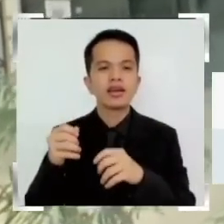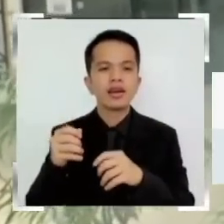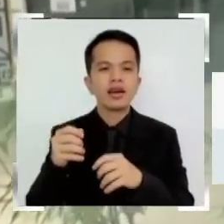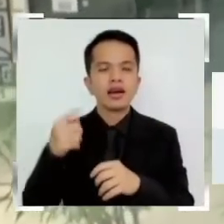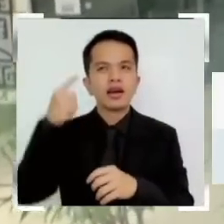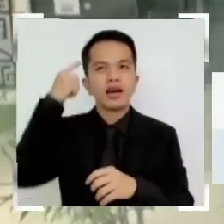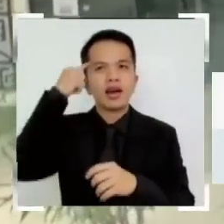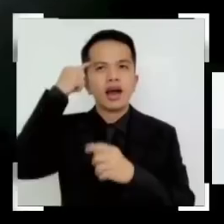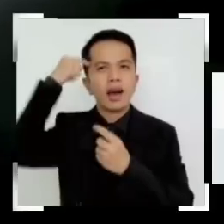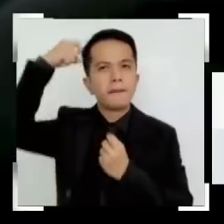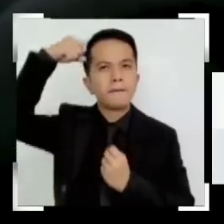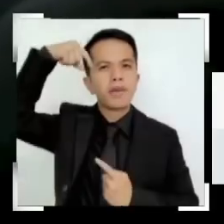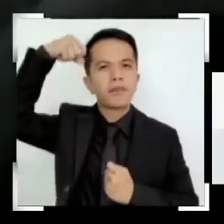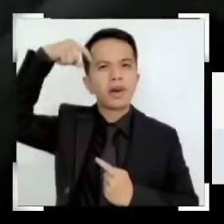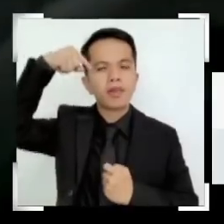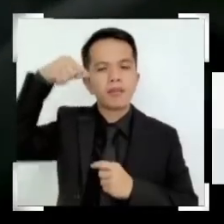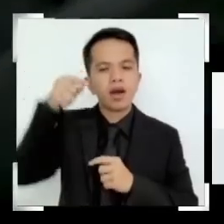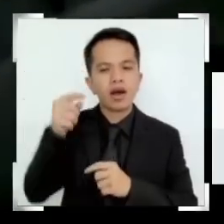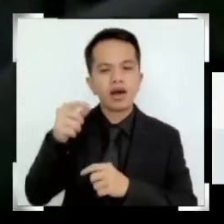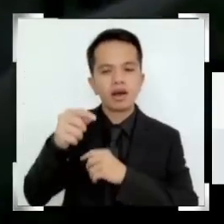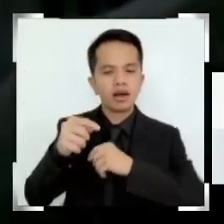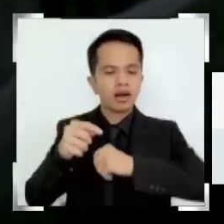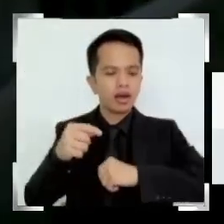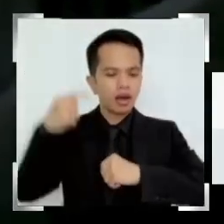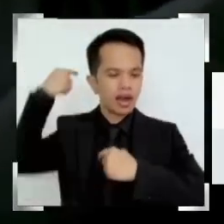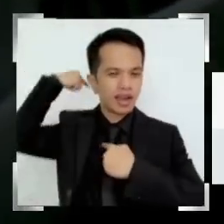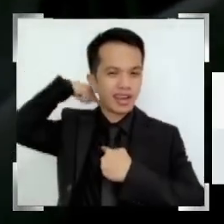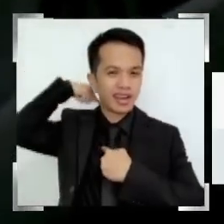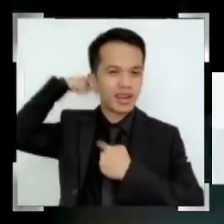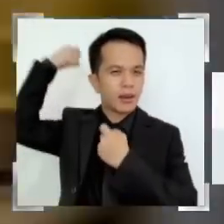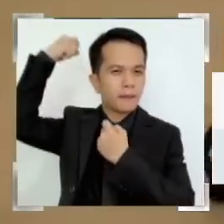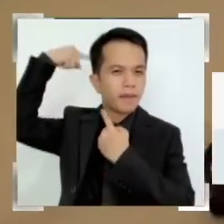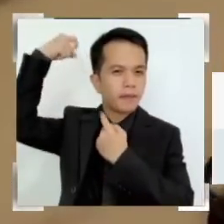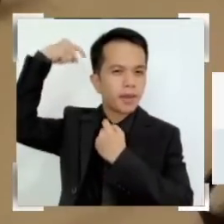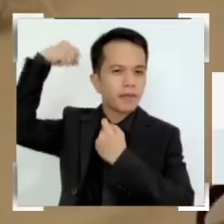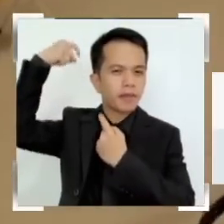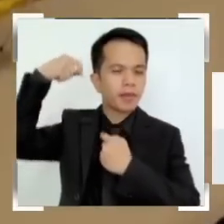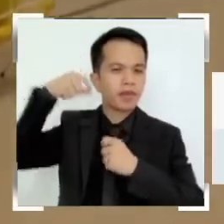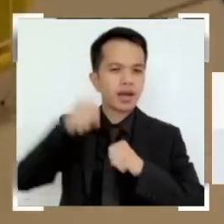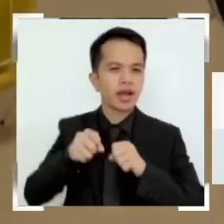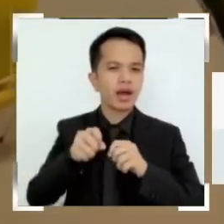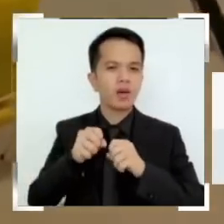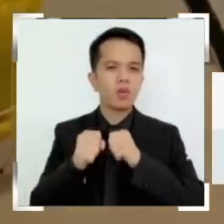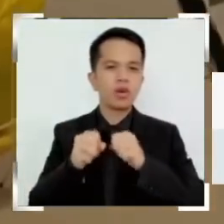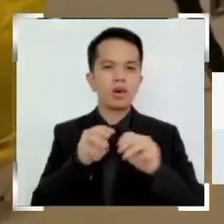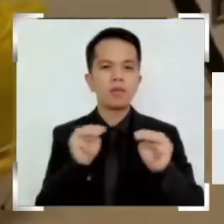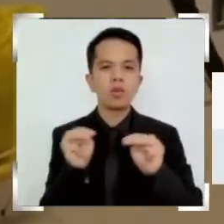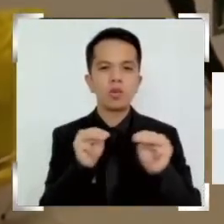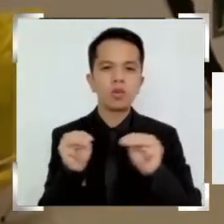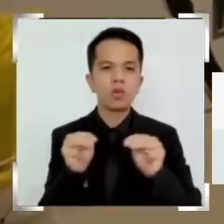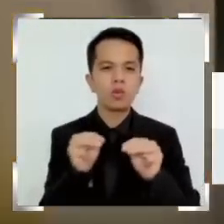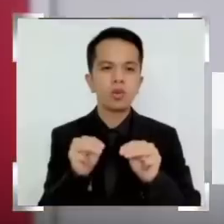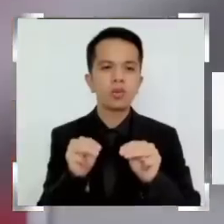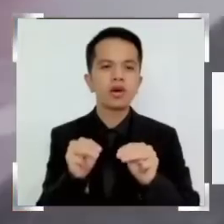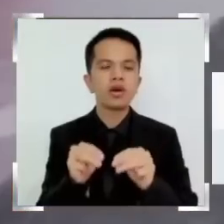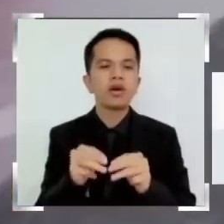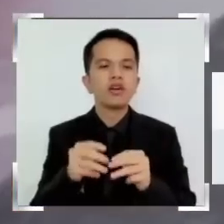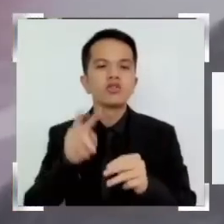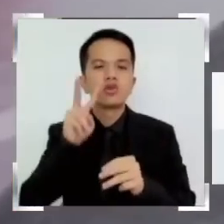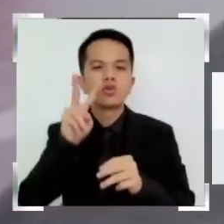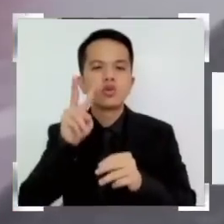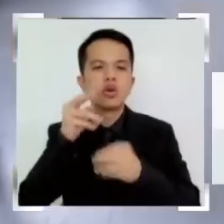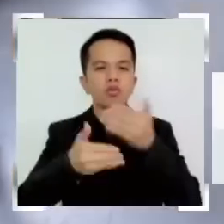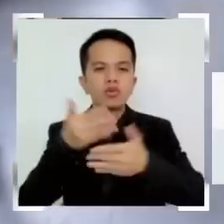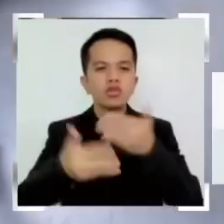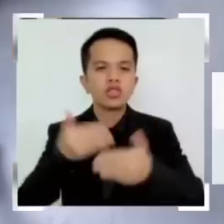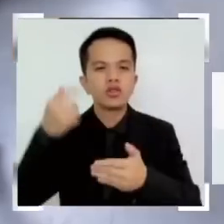kanyang brain hanggang sa spinal cord. Dalawang operasyon ang pinagdaanan ni Oscam upang maikabit ang device.